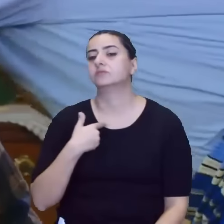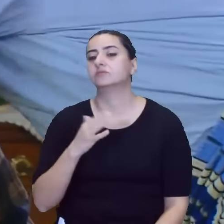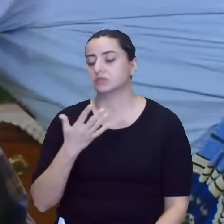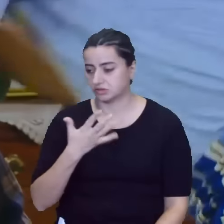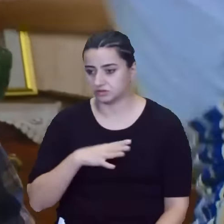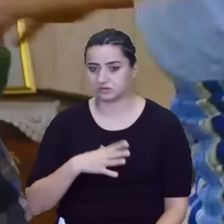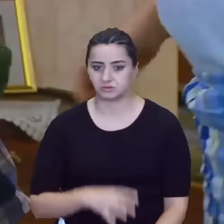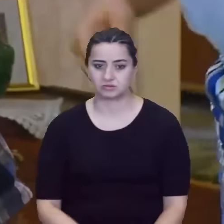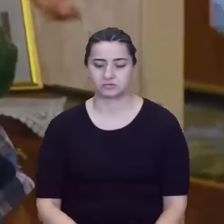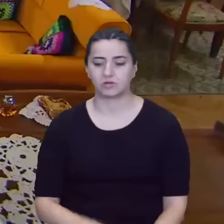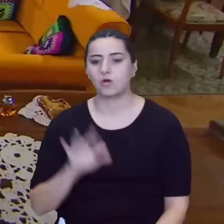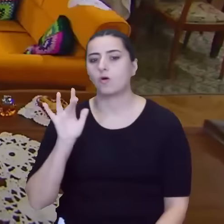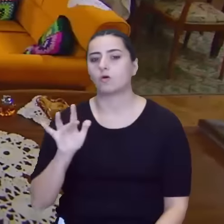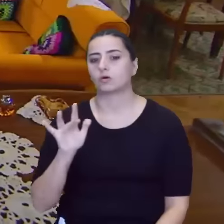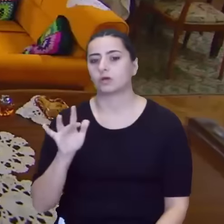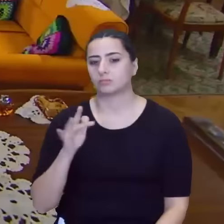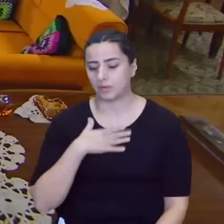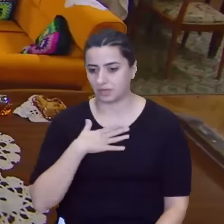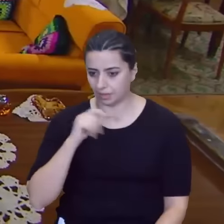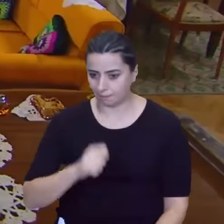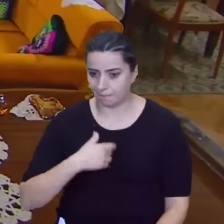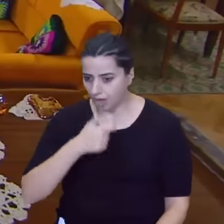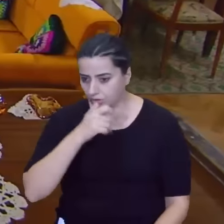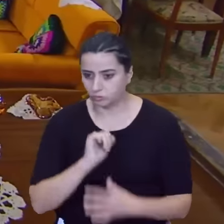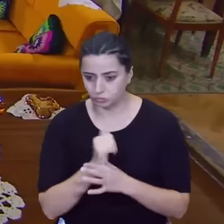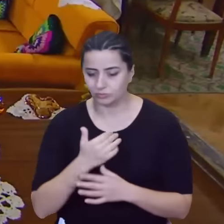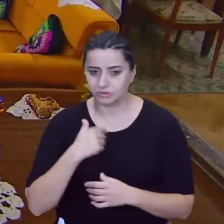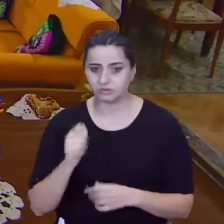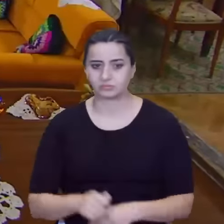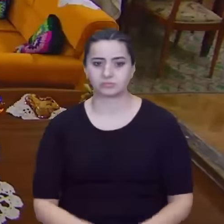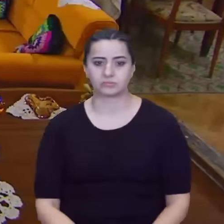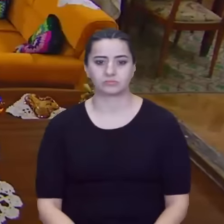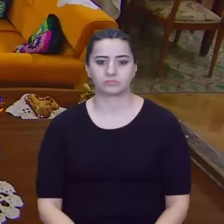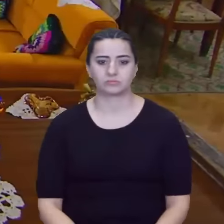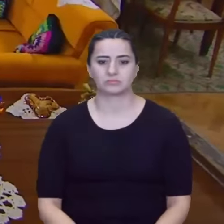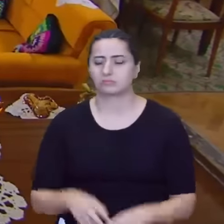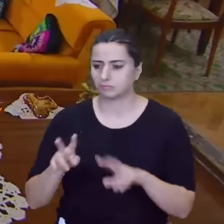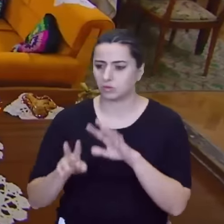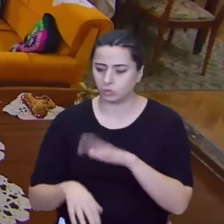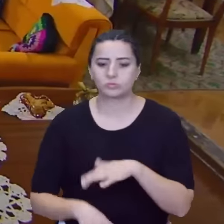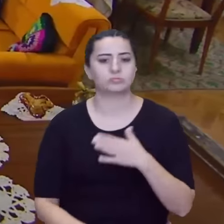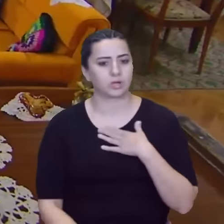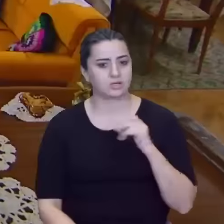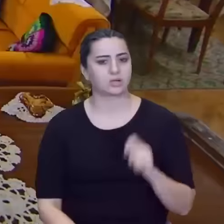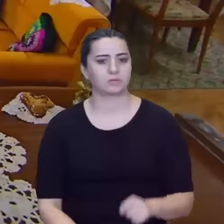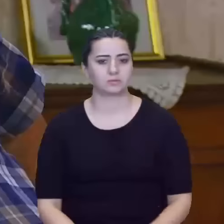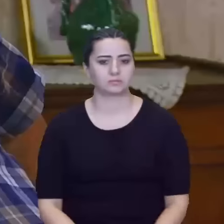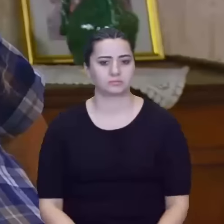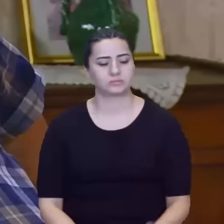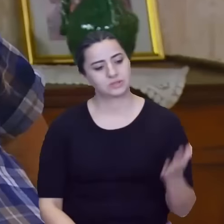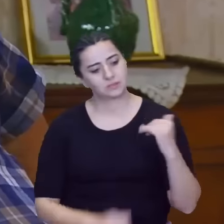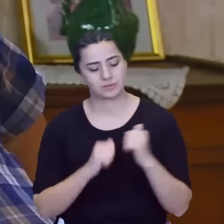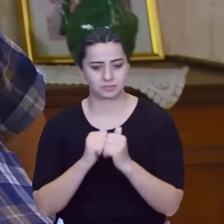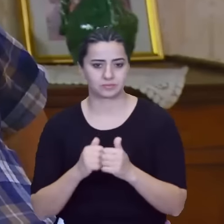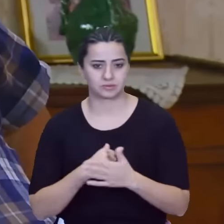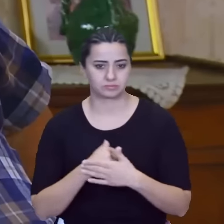mi ya? İçelim. Biz de orta... Dur ben kahveci, ben yapayım ya, dur. Kahveci var burada ya. Mesut otur ya. Allah. Ben yaparım ya. Allah Allah. Dur gel sen